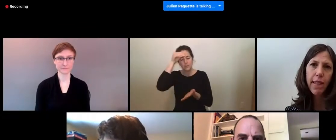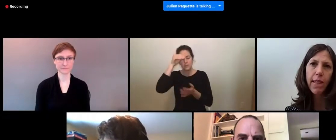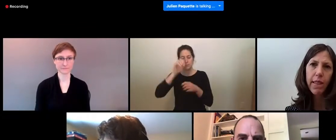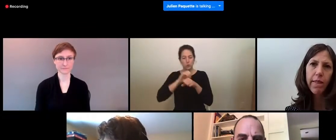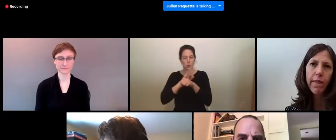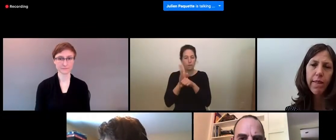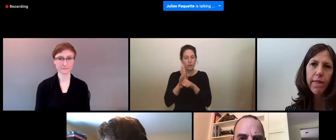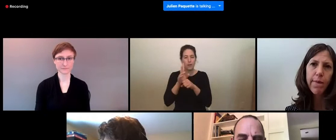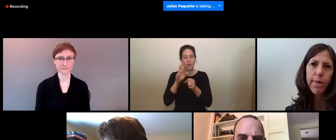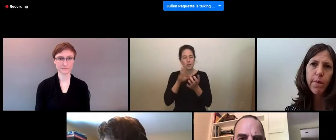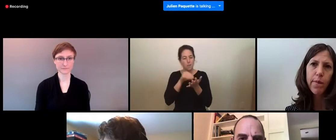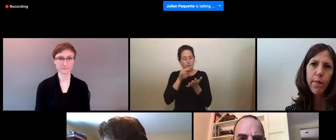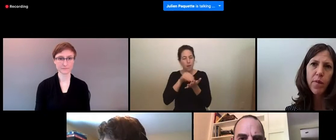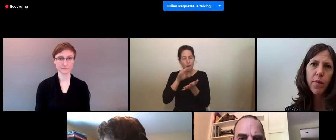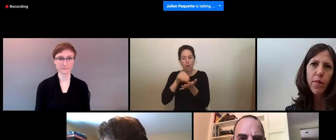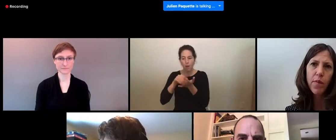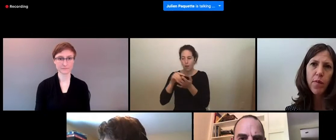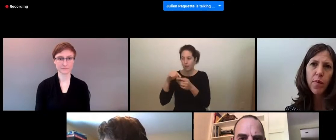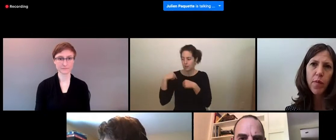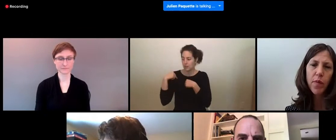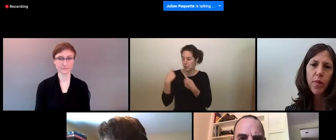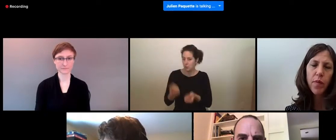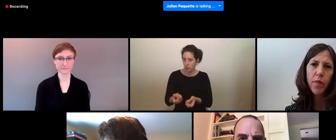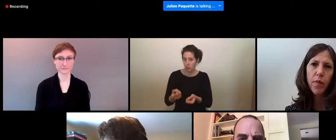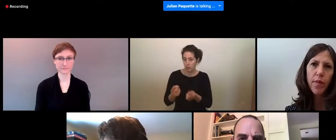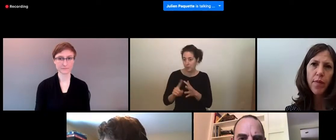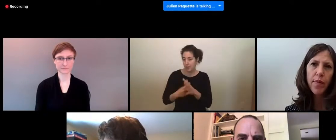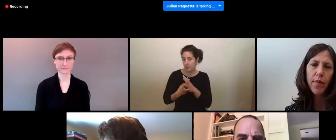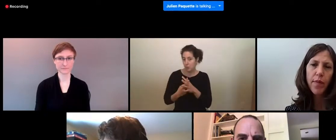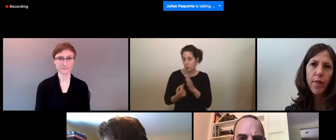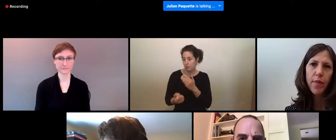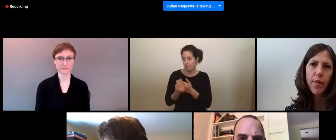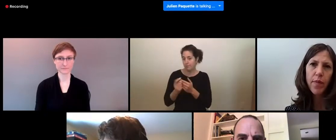COVID-19 depuis le début de la pandémie,